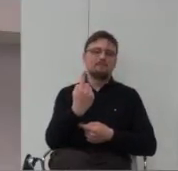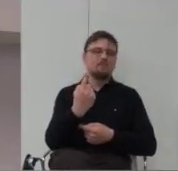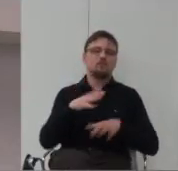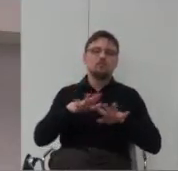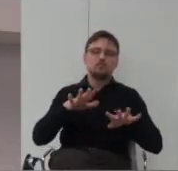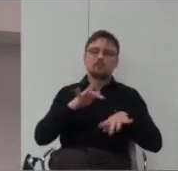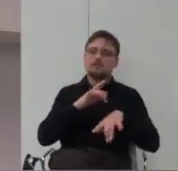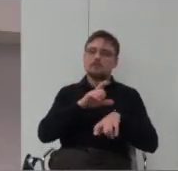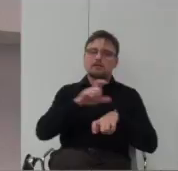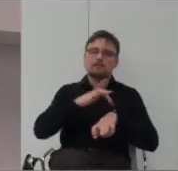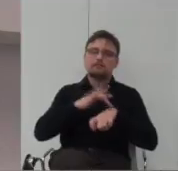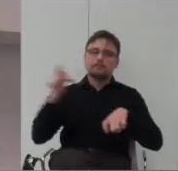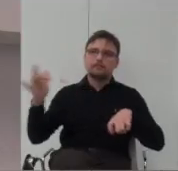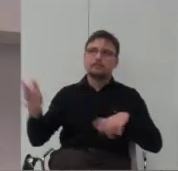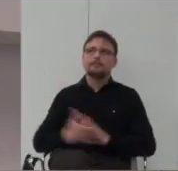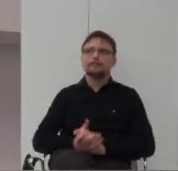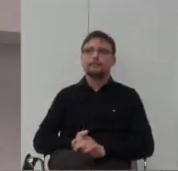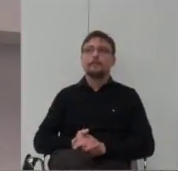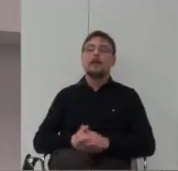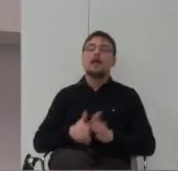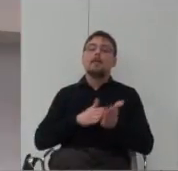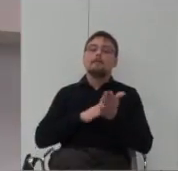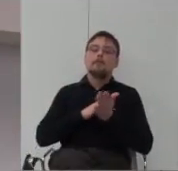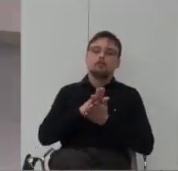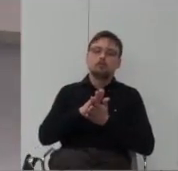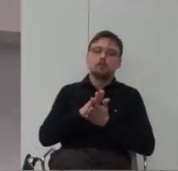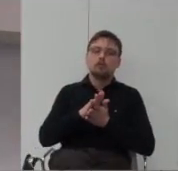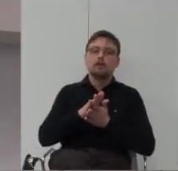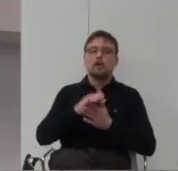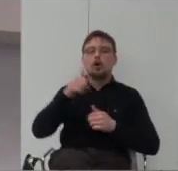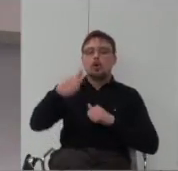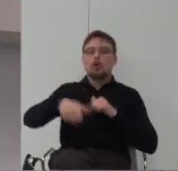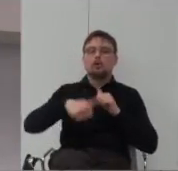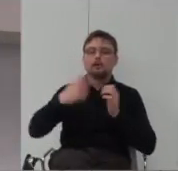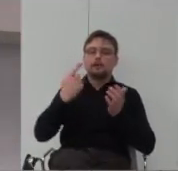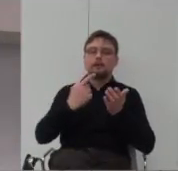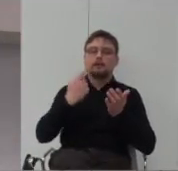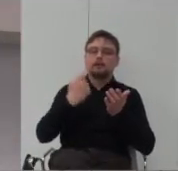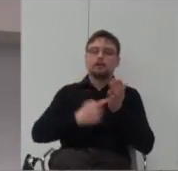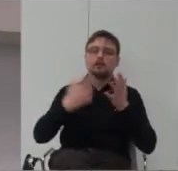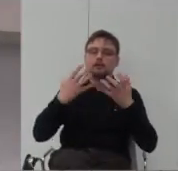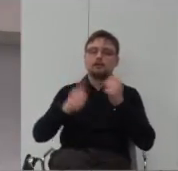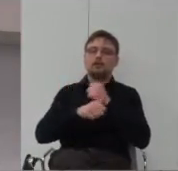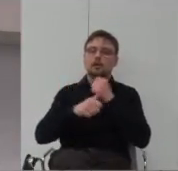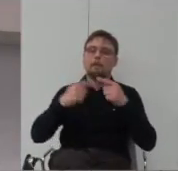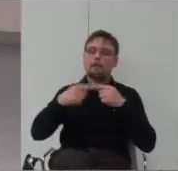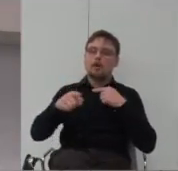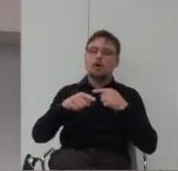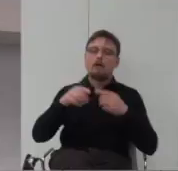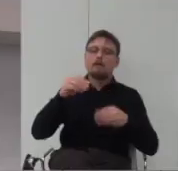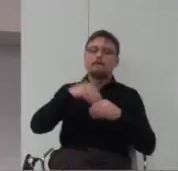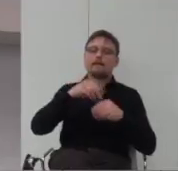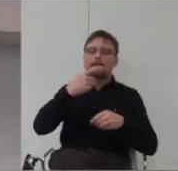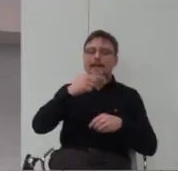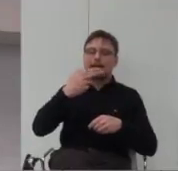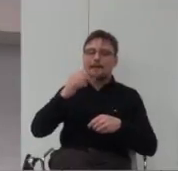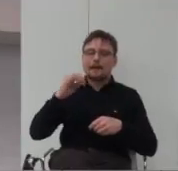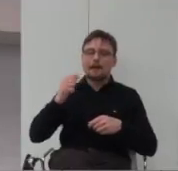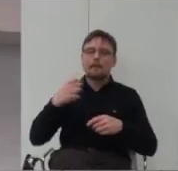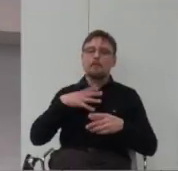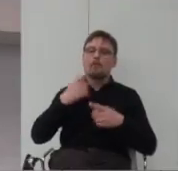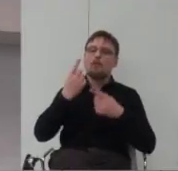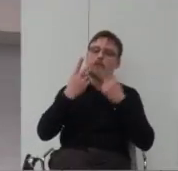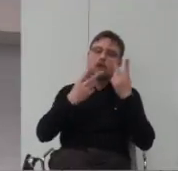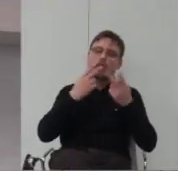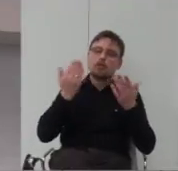rodziców, którzy spędzają bardzo dużo czasu w samotności. Na początku lat 60. w Danii